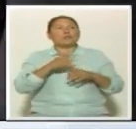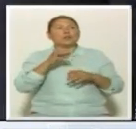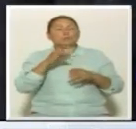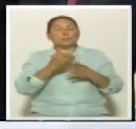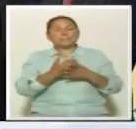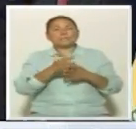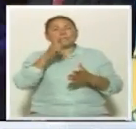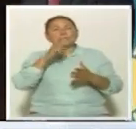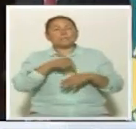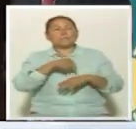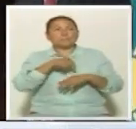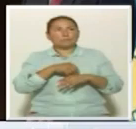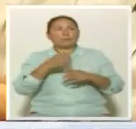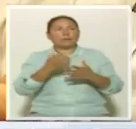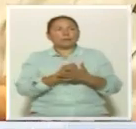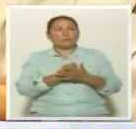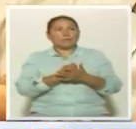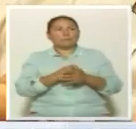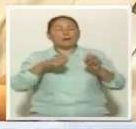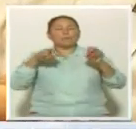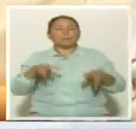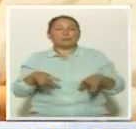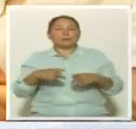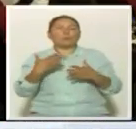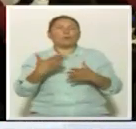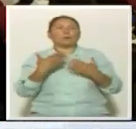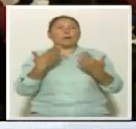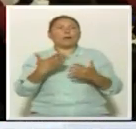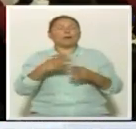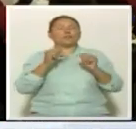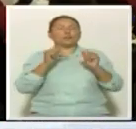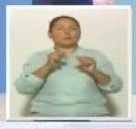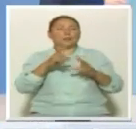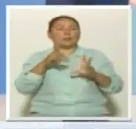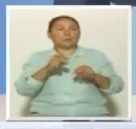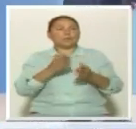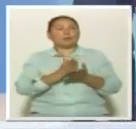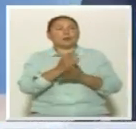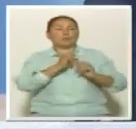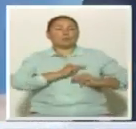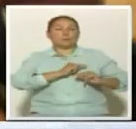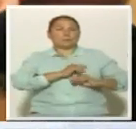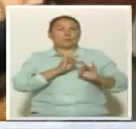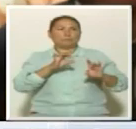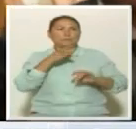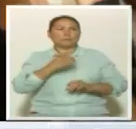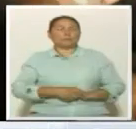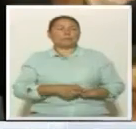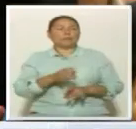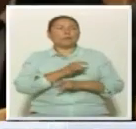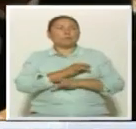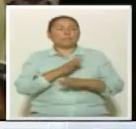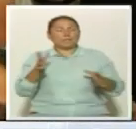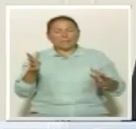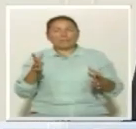сезініп, мемлекеттік қызметтің табалдырығын аттаған мамандар отанға адал болып, кәсіби қызмет көрсетуге серт берді. Мерекенің